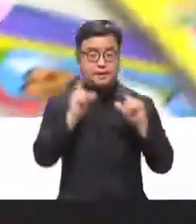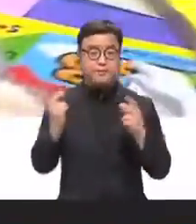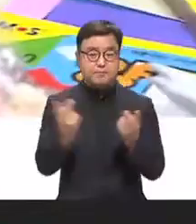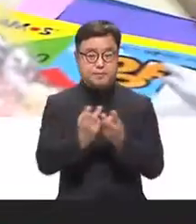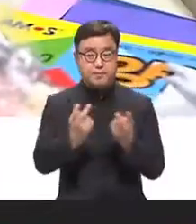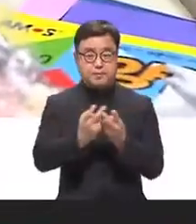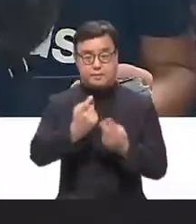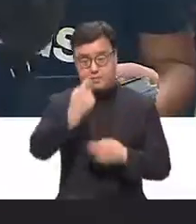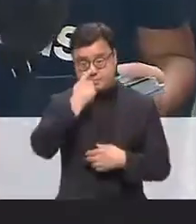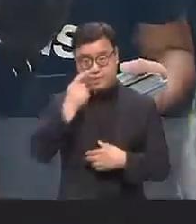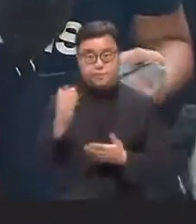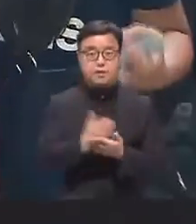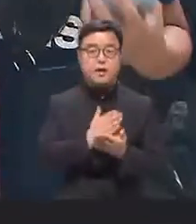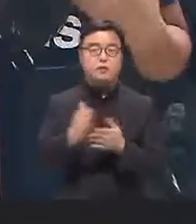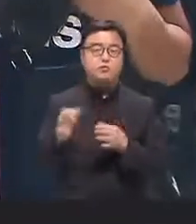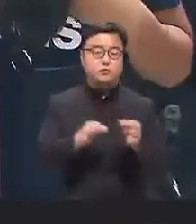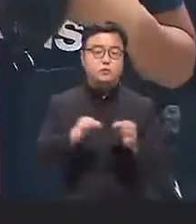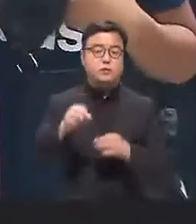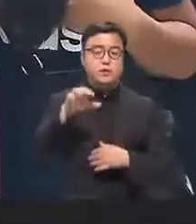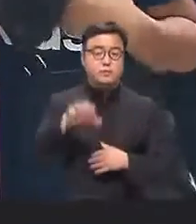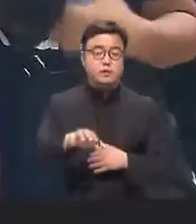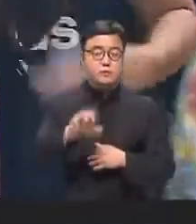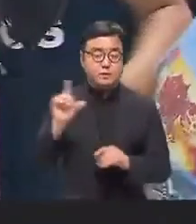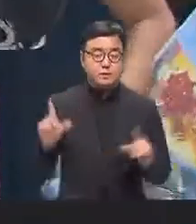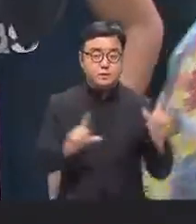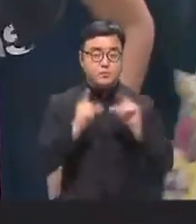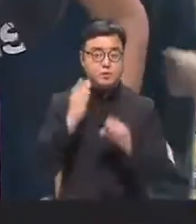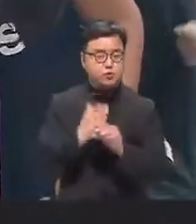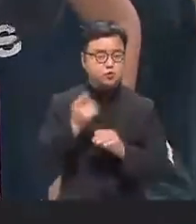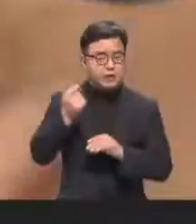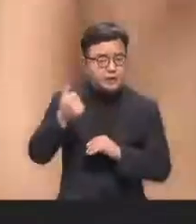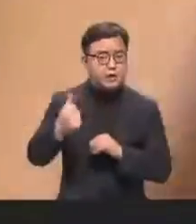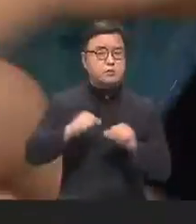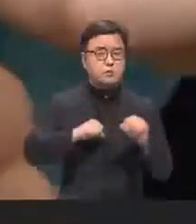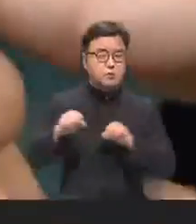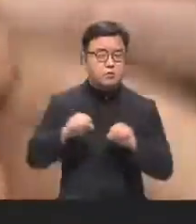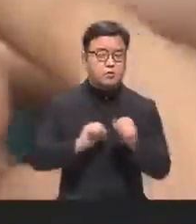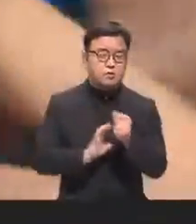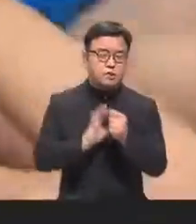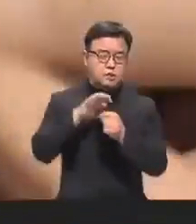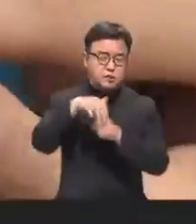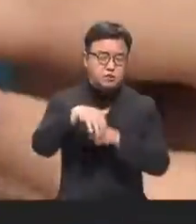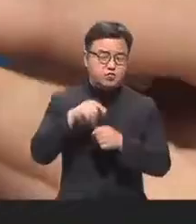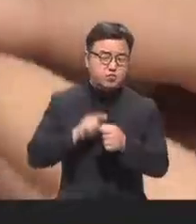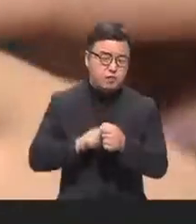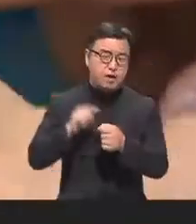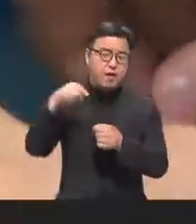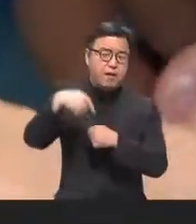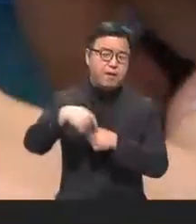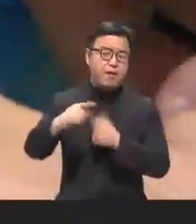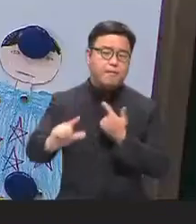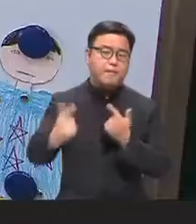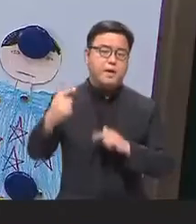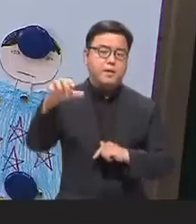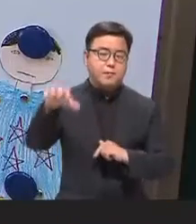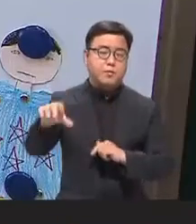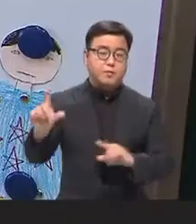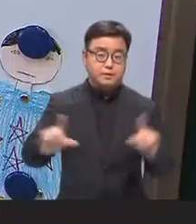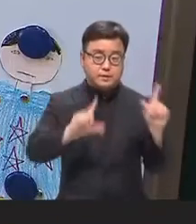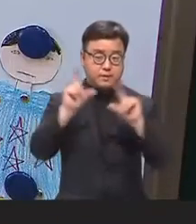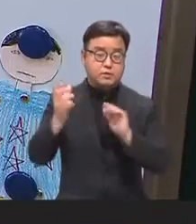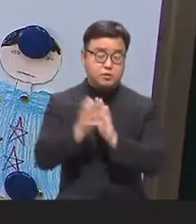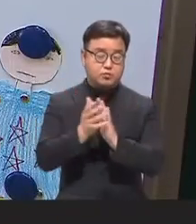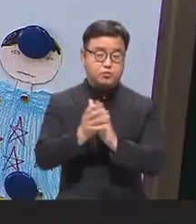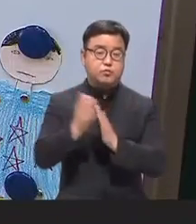나눔 장터입니다. 생활 속 작은 활동이 지구 반대편에 사는 친구들에게 도움을 줄 수 있다는 사실에